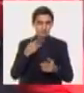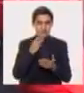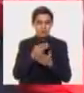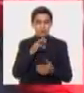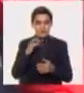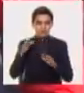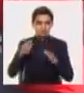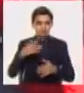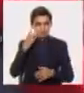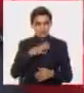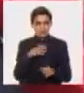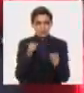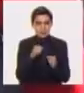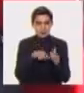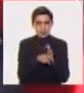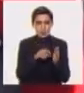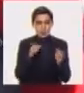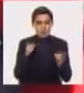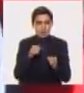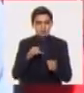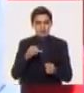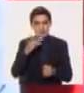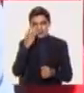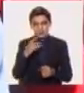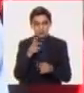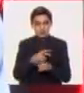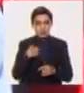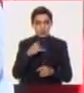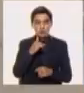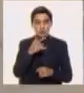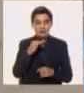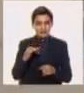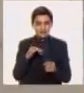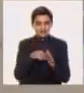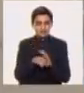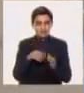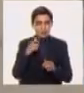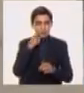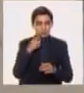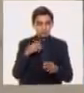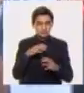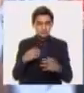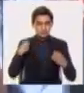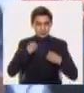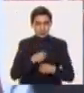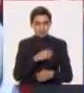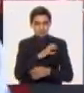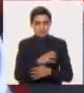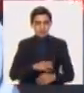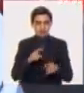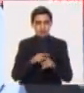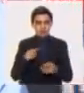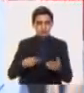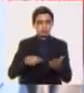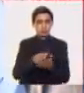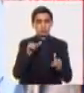суық, жаздың күні бір күні келіңіздер шілде айының ортасында. Біз аяғымызға үгі киіп отырамыз. Үстімізге ескі пальто апарып қойғанбыз. Біз сонда қайда төлеп жатырмыз?